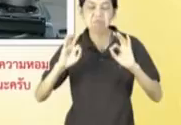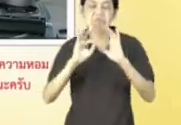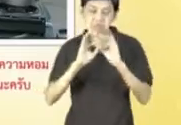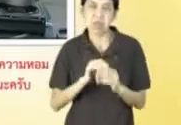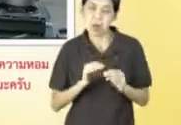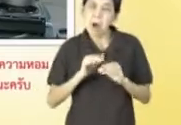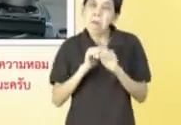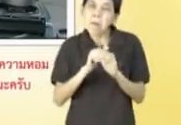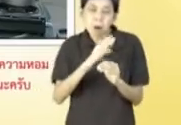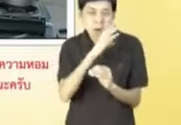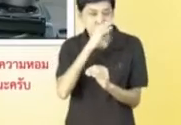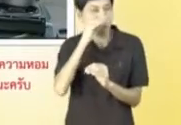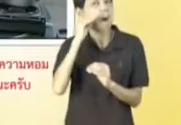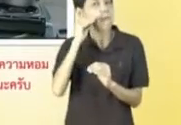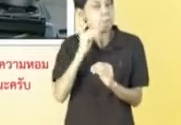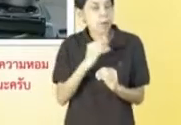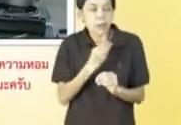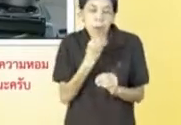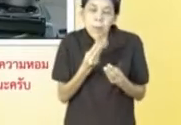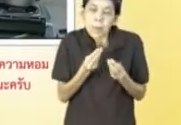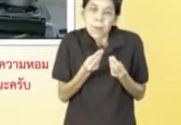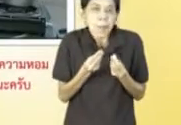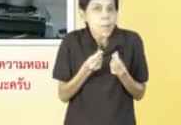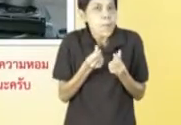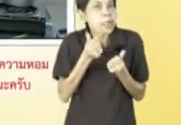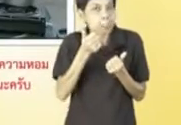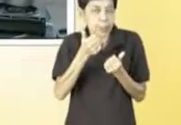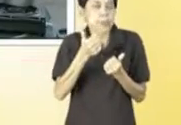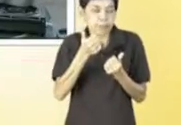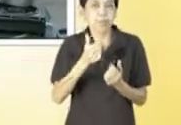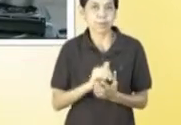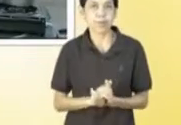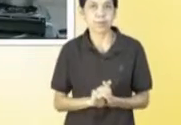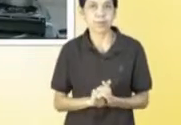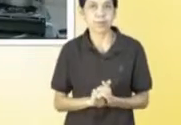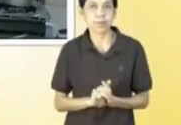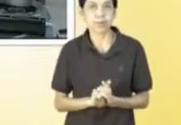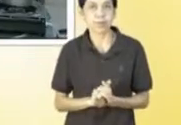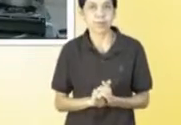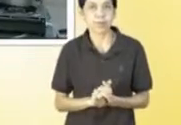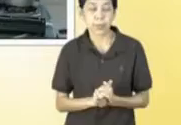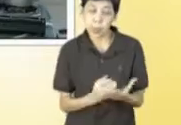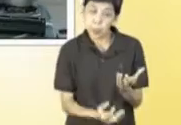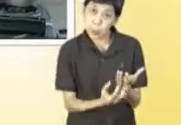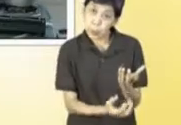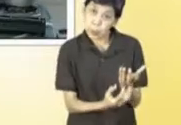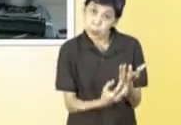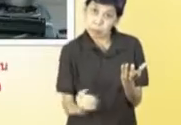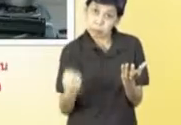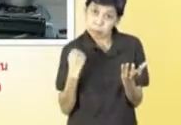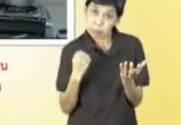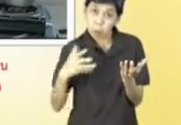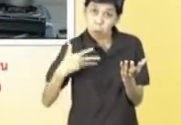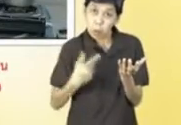พิ่มความหอมแล้วก็ความมันในเนื้อของแกงนะฮะ ตอนเคี่ยวกะทิก็ต้องไฟแรงไฟอ่อน ครับผม